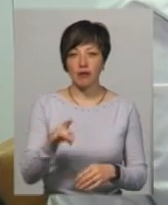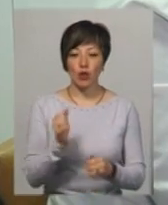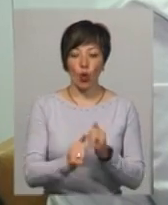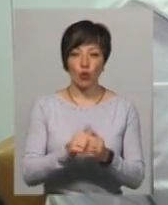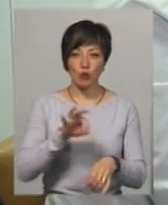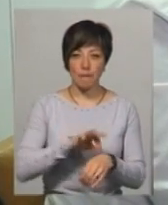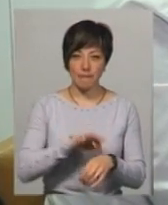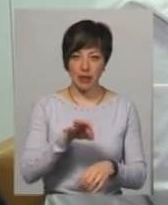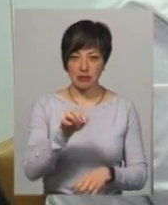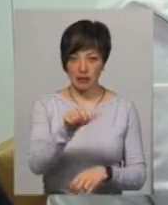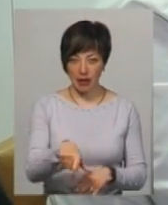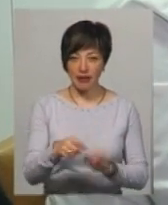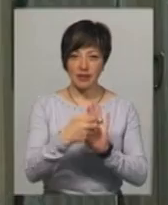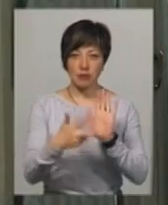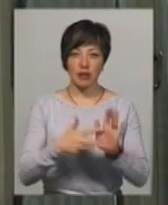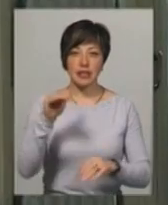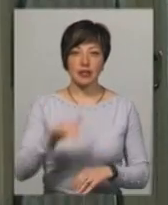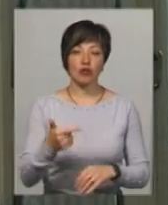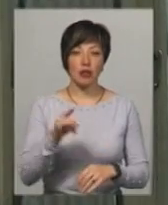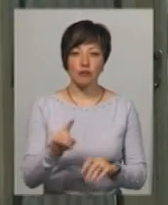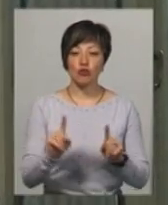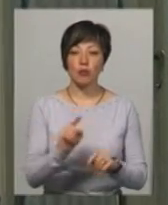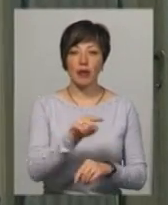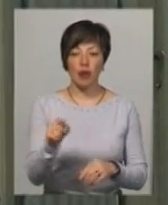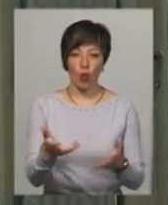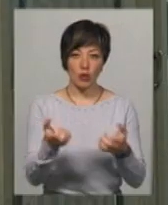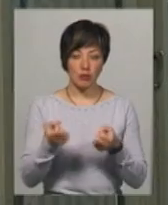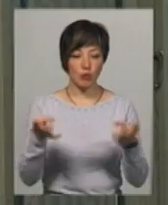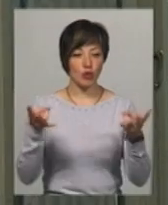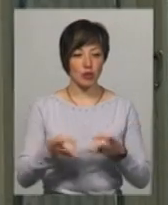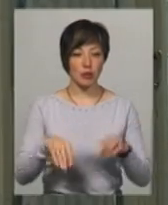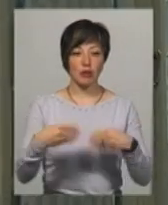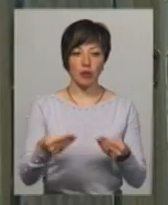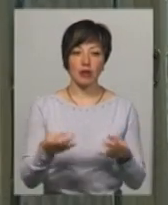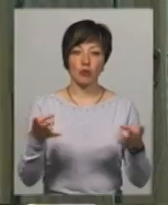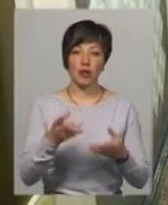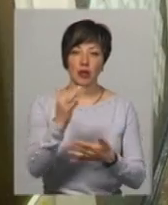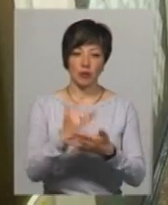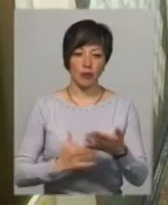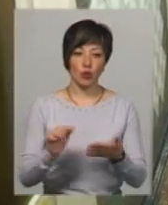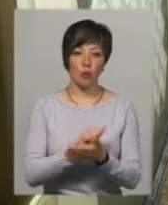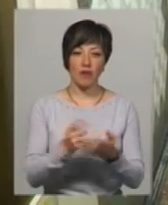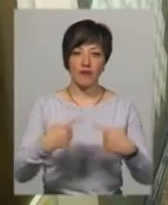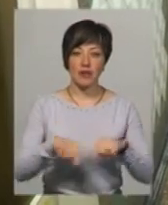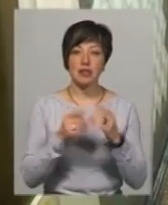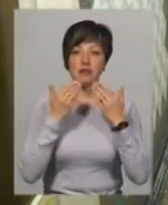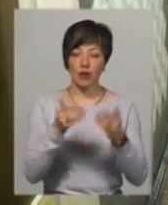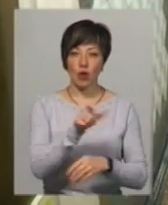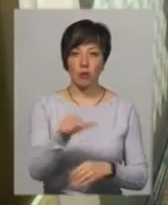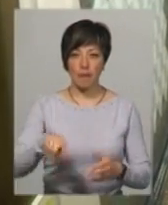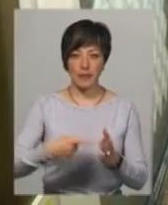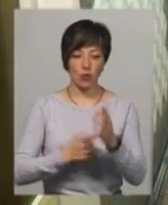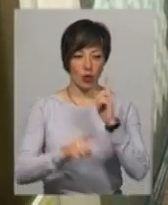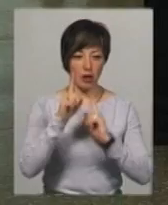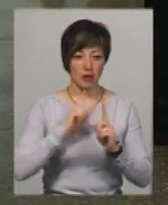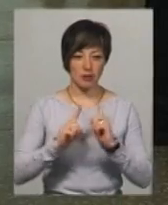кожного пацієнта це майже 18 тисяч гривень. Аби їх отримати, потрібно надати необхідні документи до відділу звернення громадян Хмельницької